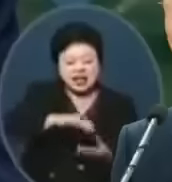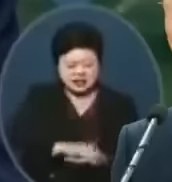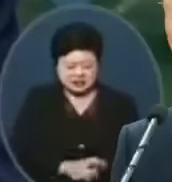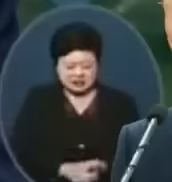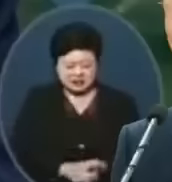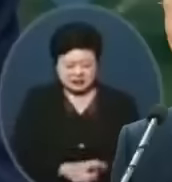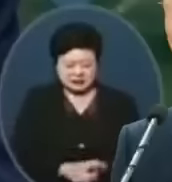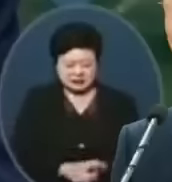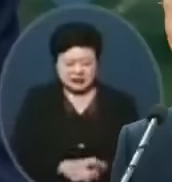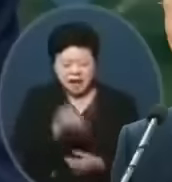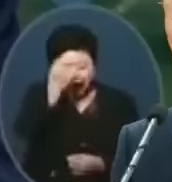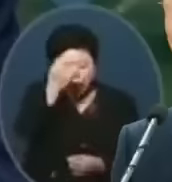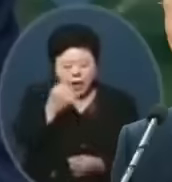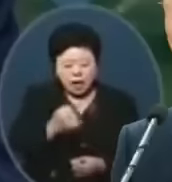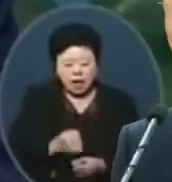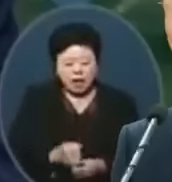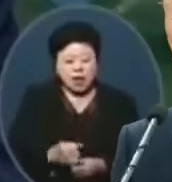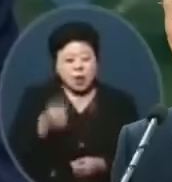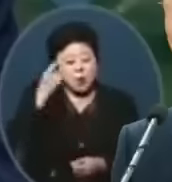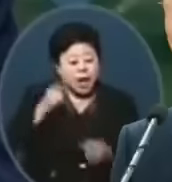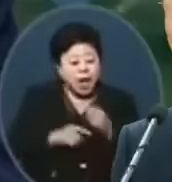그럼 하와야 네가 어찌하여